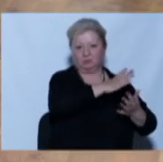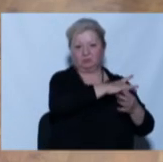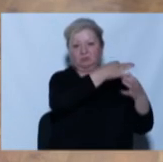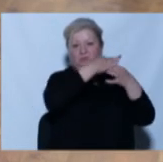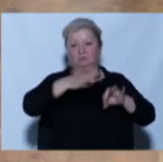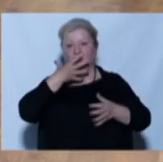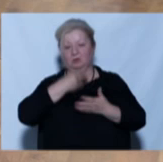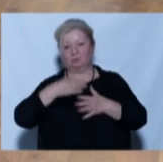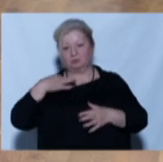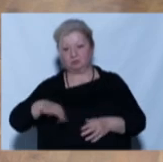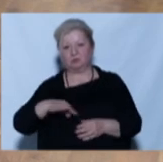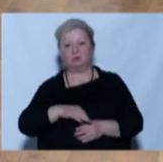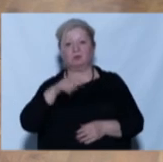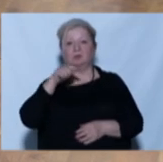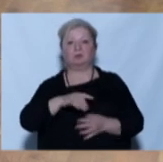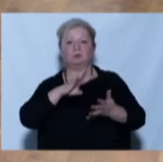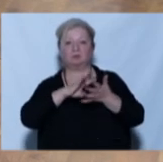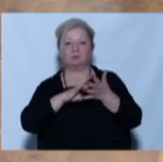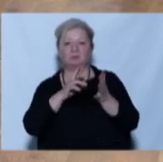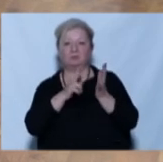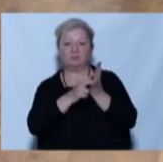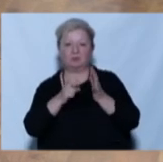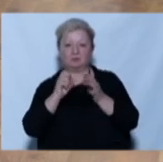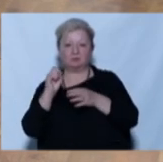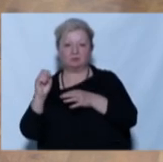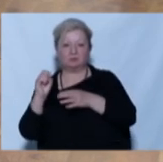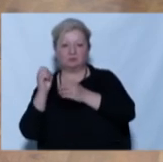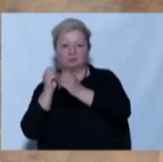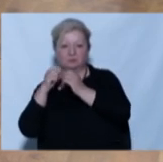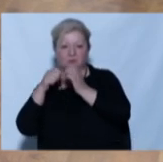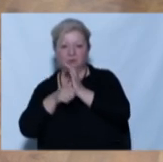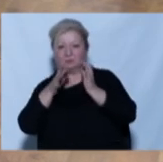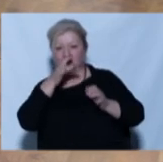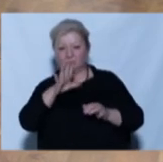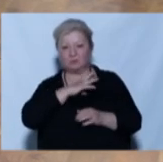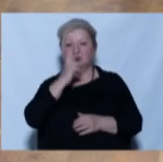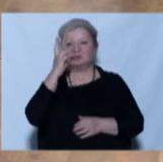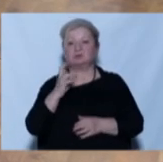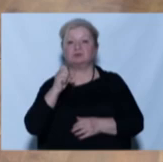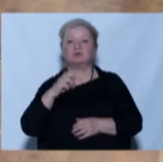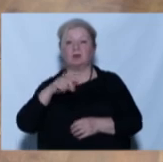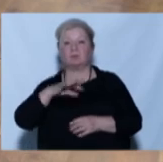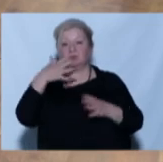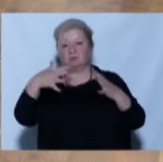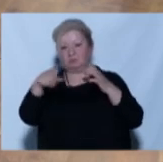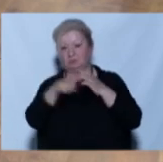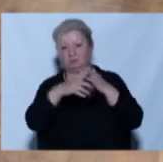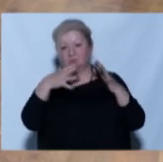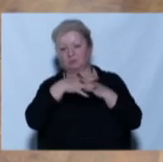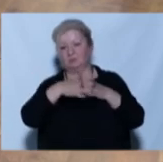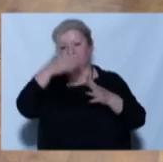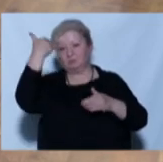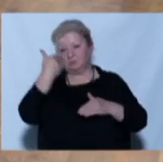რუსეთ-ოსმალეთის ყირიმის ომი დამთავრდა და შამილი მარტო აღმოჩნდა კვლავ იმპერიის წინააღმდეგ. რუსეთმა მოახერხა საკუთარი